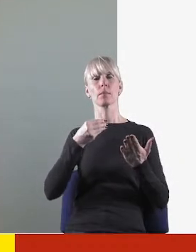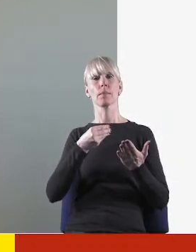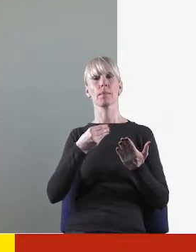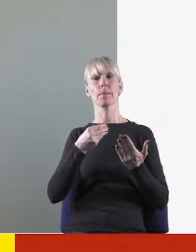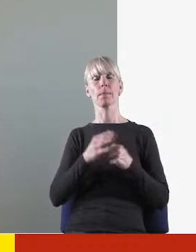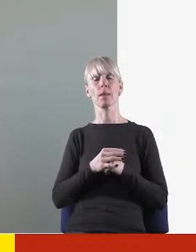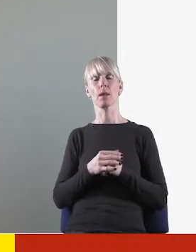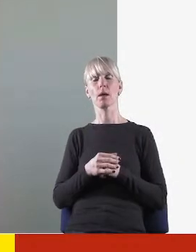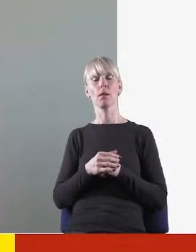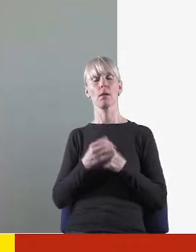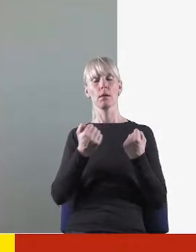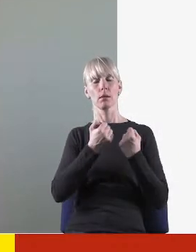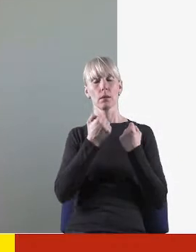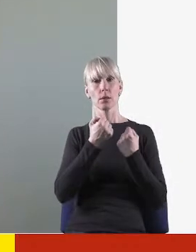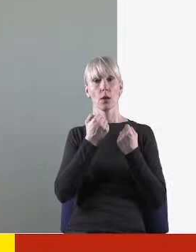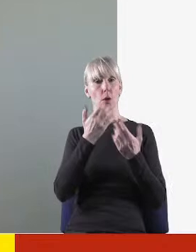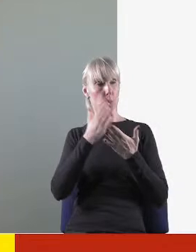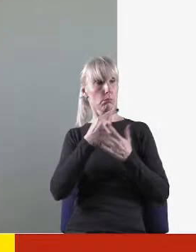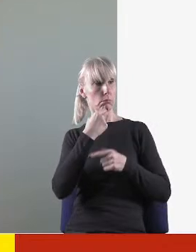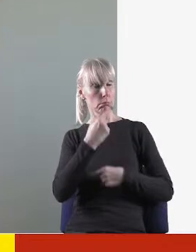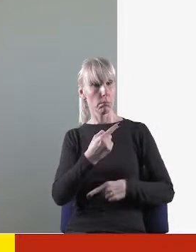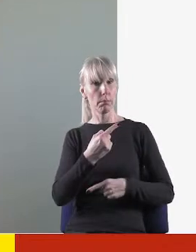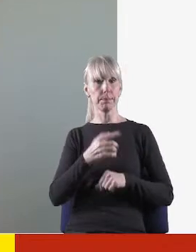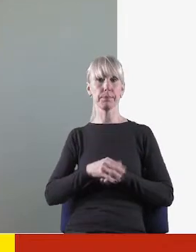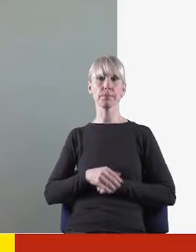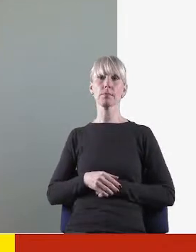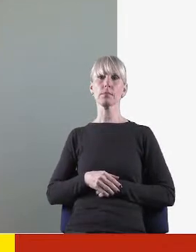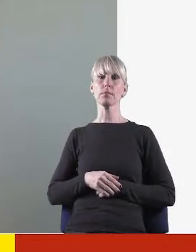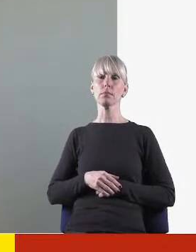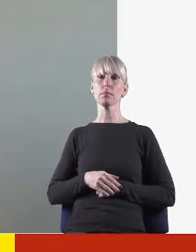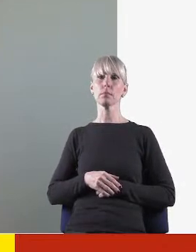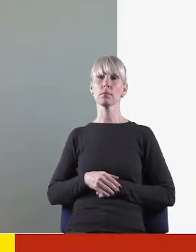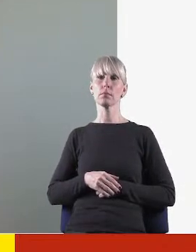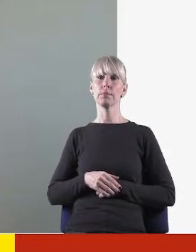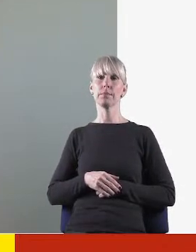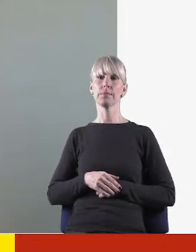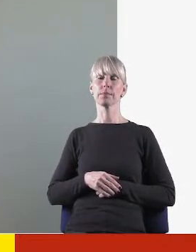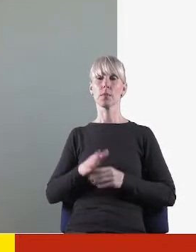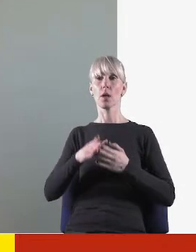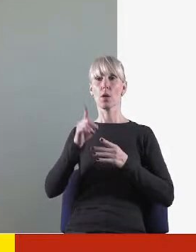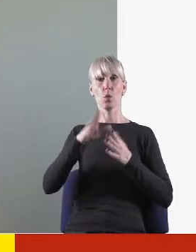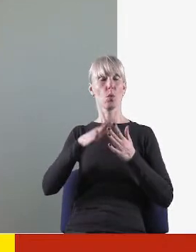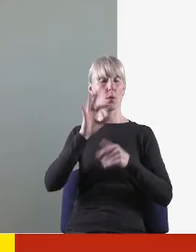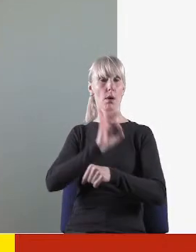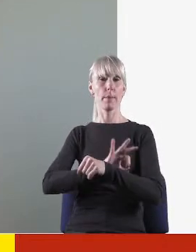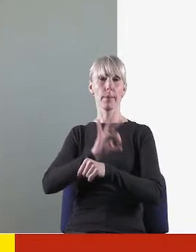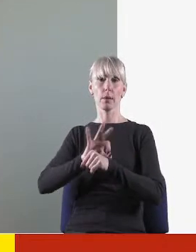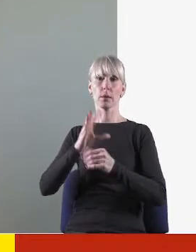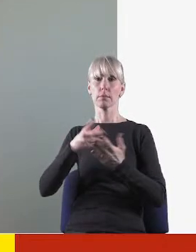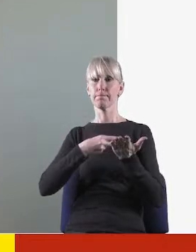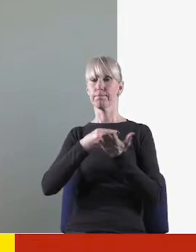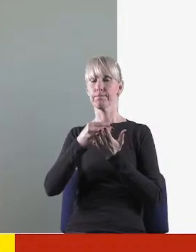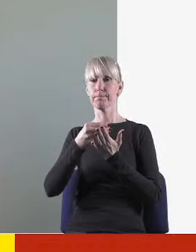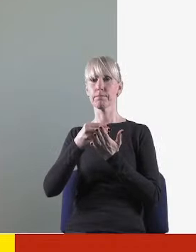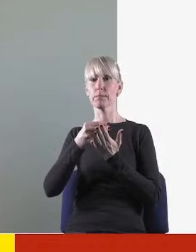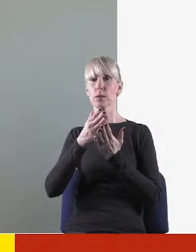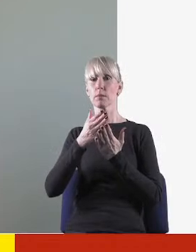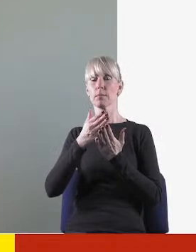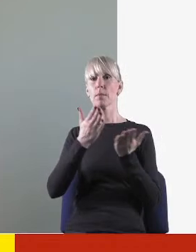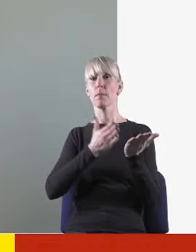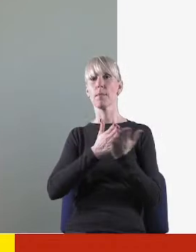bo gro tego projektu jest przeznaczone właśnie na udzielanie świadczeń, na